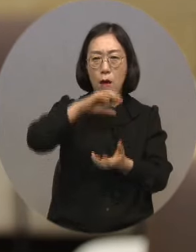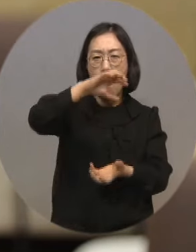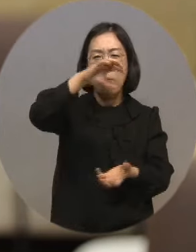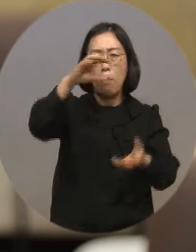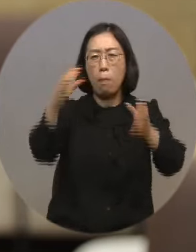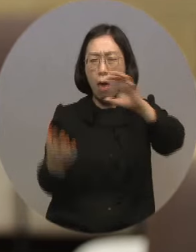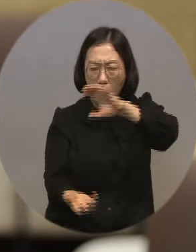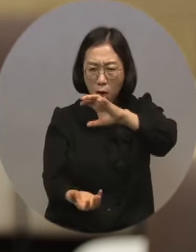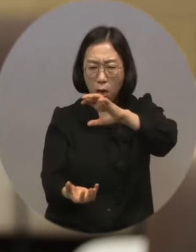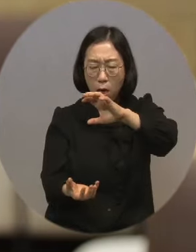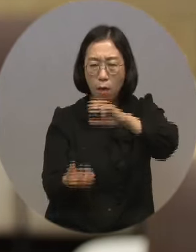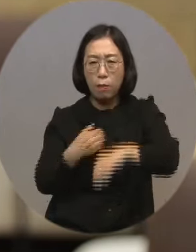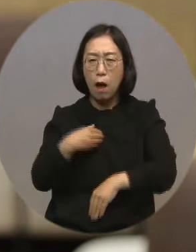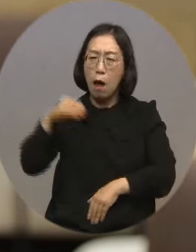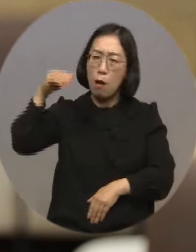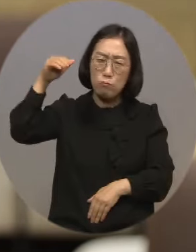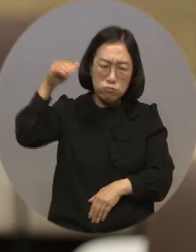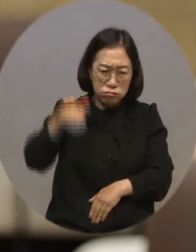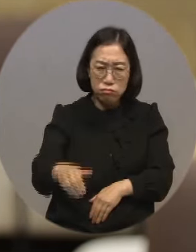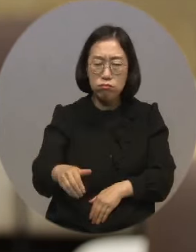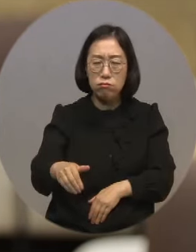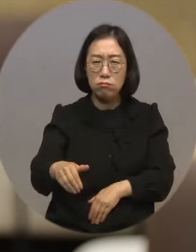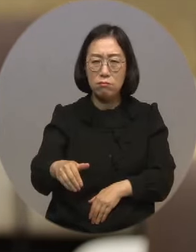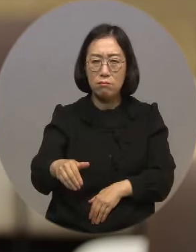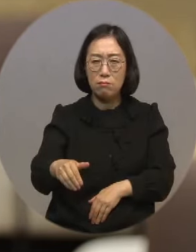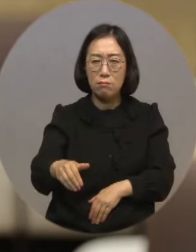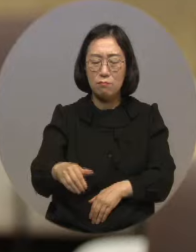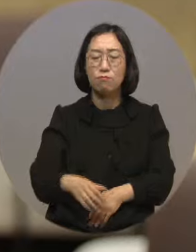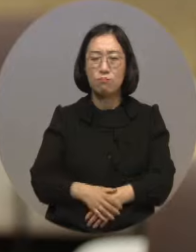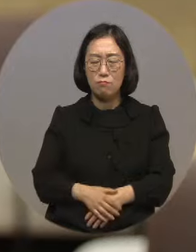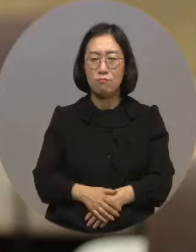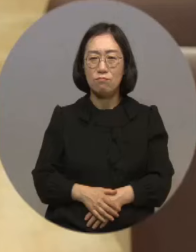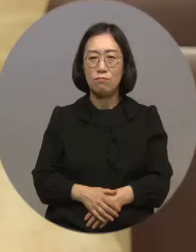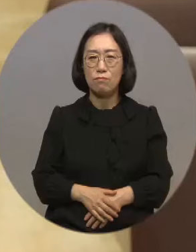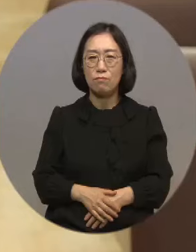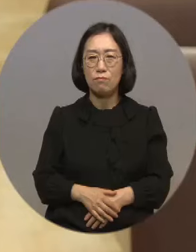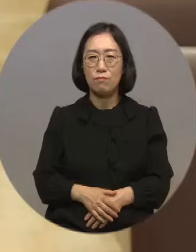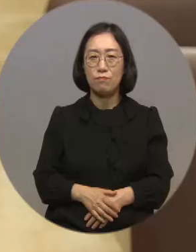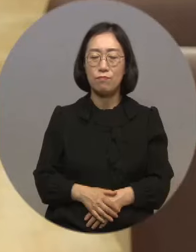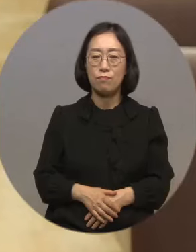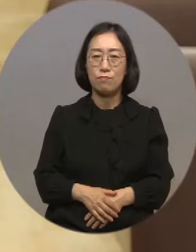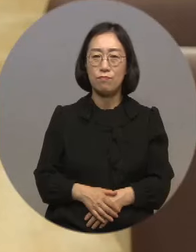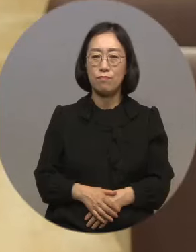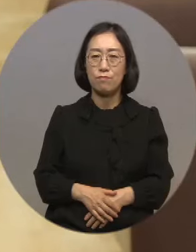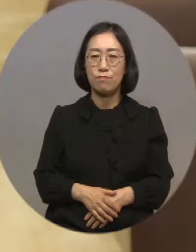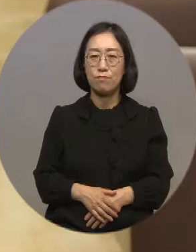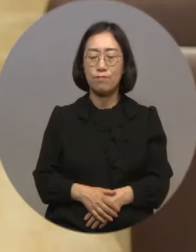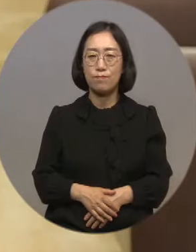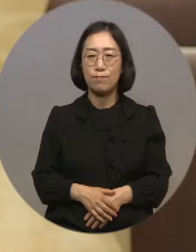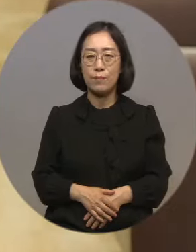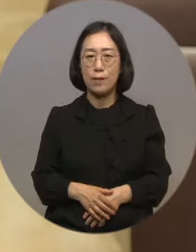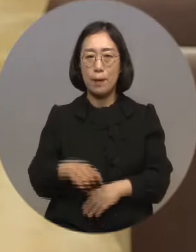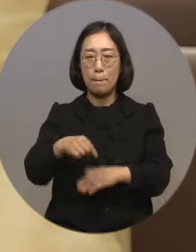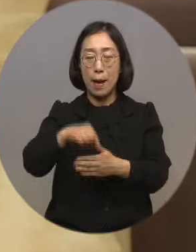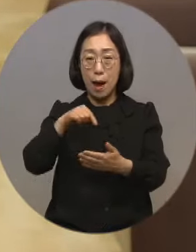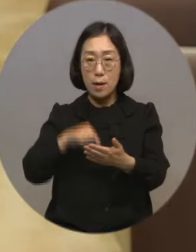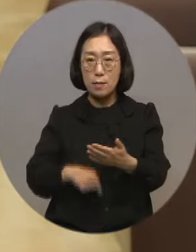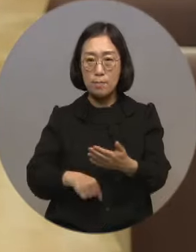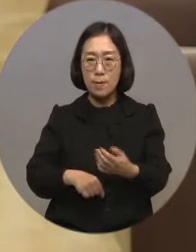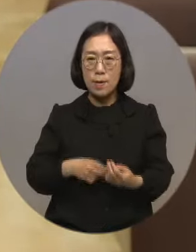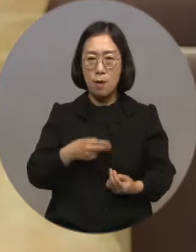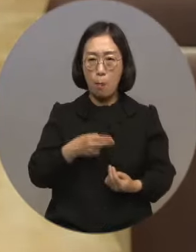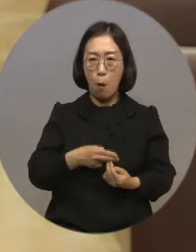벼락으로 치고서 내리 떨구는 그런 사건이 될 줄은 몰랐거든요. 그렇게 해서 그때부터 마음이 쌓이더라고요.